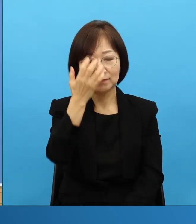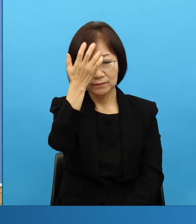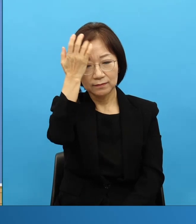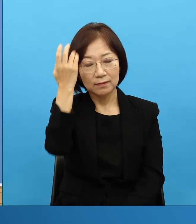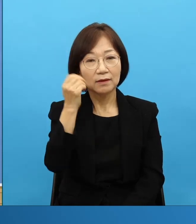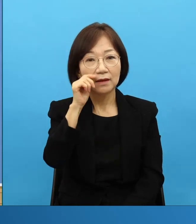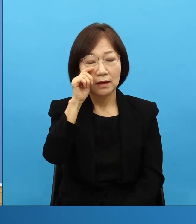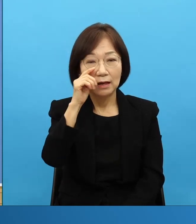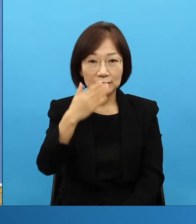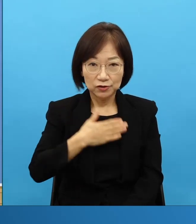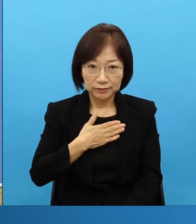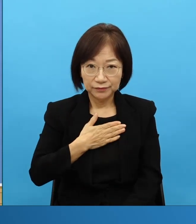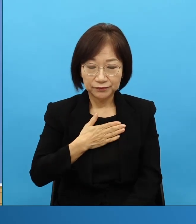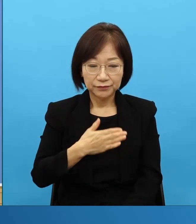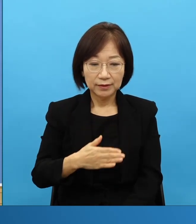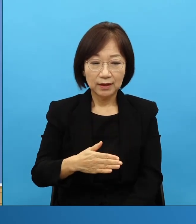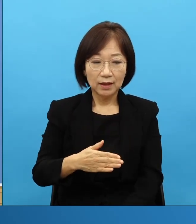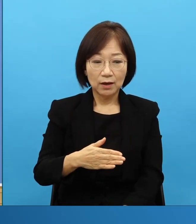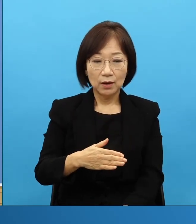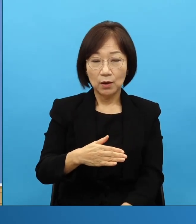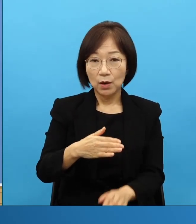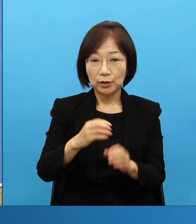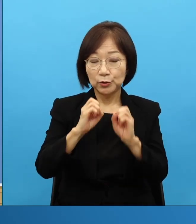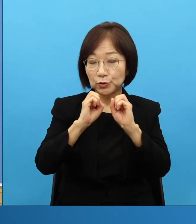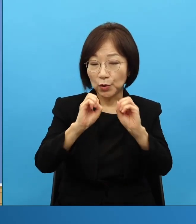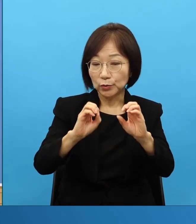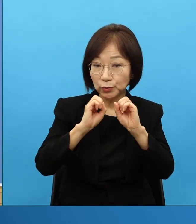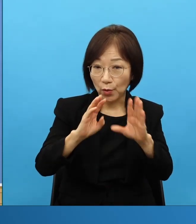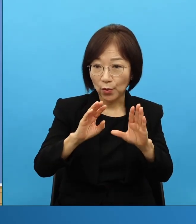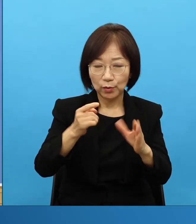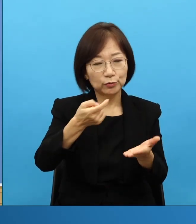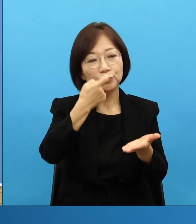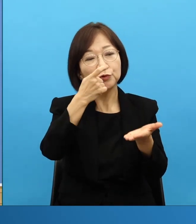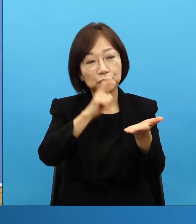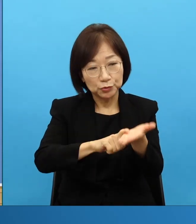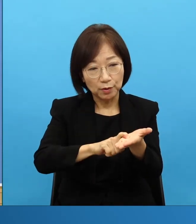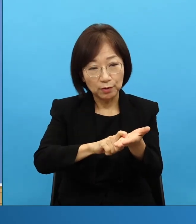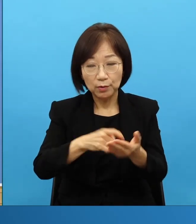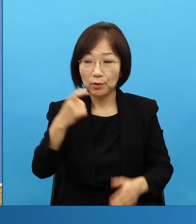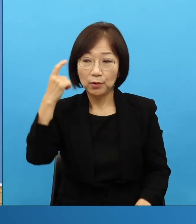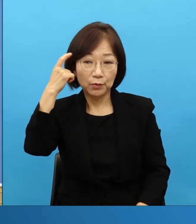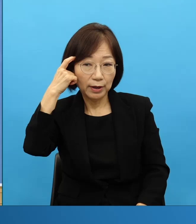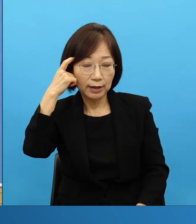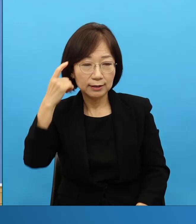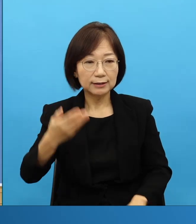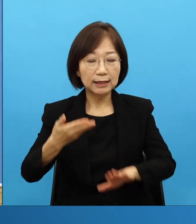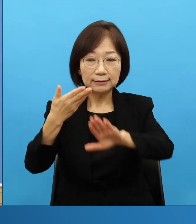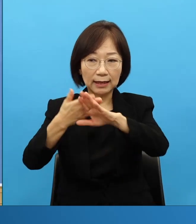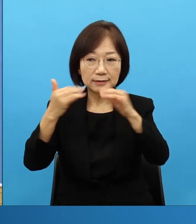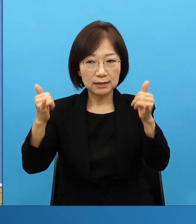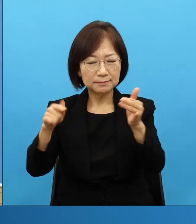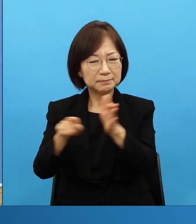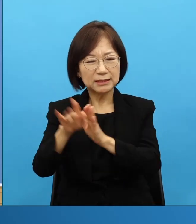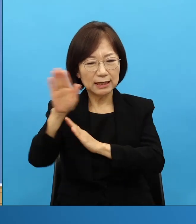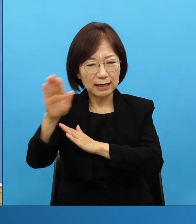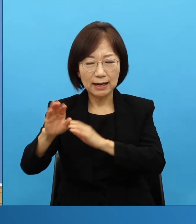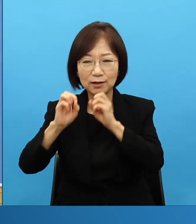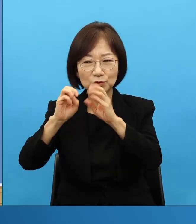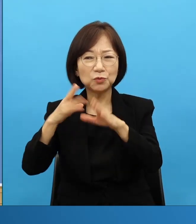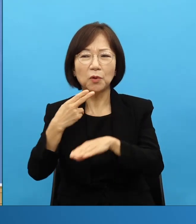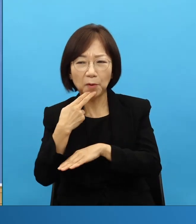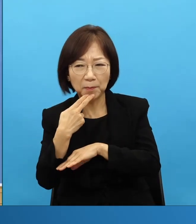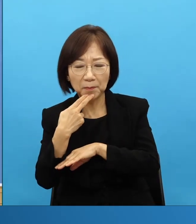게 너무 쉽고요. 전도하는 게 너무 쉬워서 왜냐? 대부분 사람이 안 믿고 딴 거 하니까. For me, the church or evangelism was very simple because majority